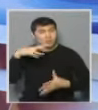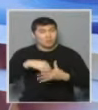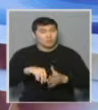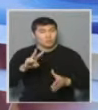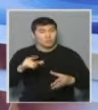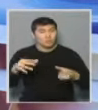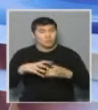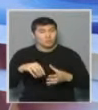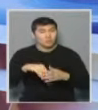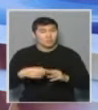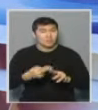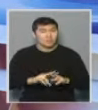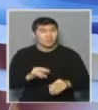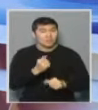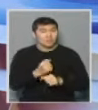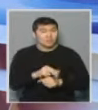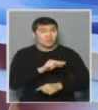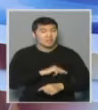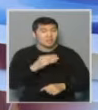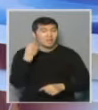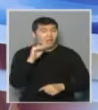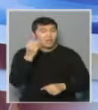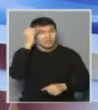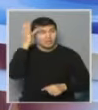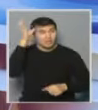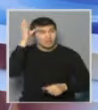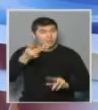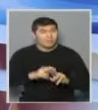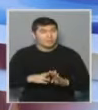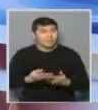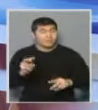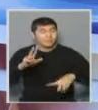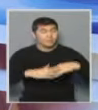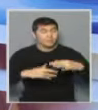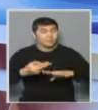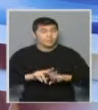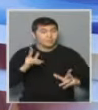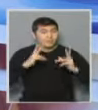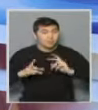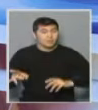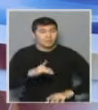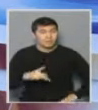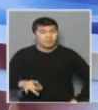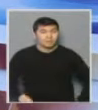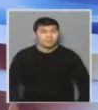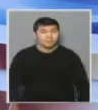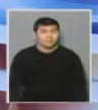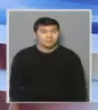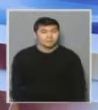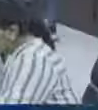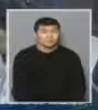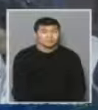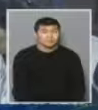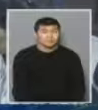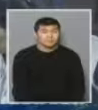Нур Отан. Также был проработан вопрос качества образования и подготовки кадров в учебных заведениях региона.